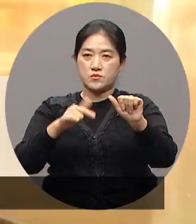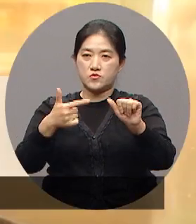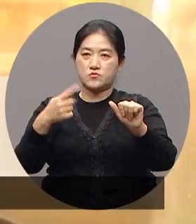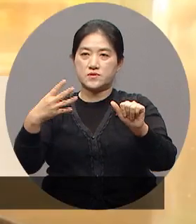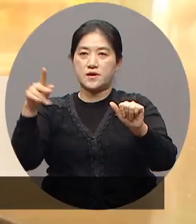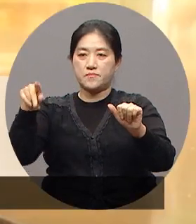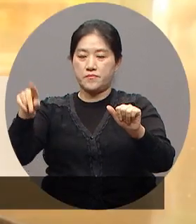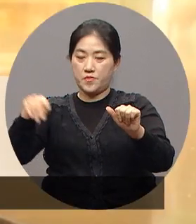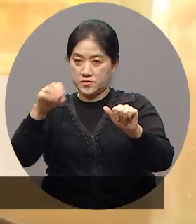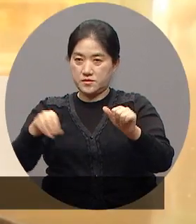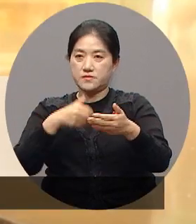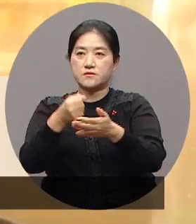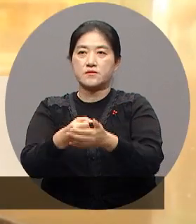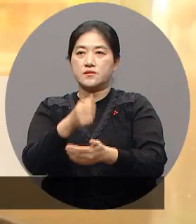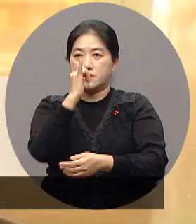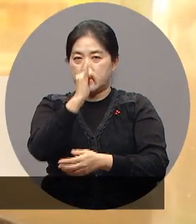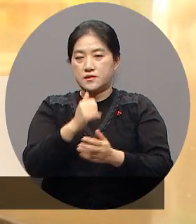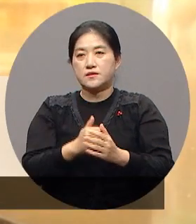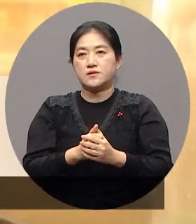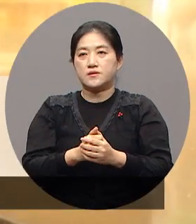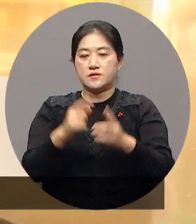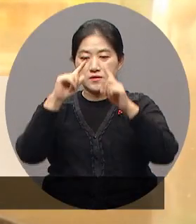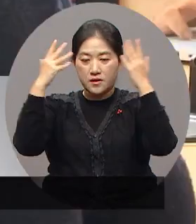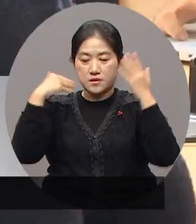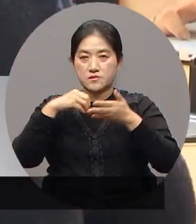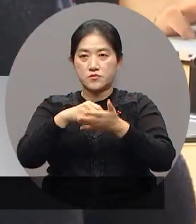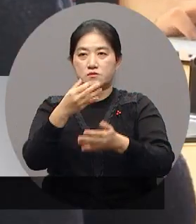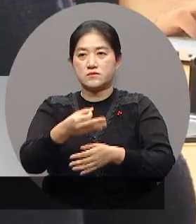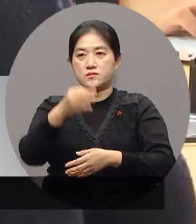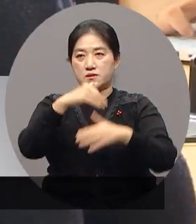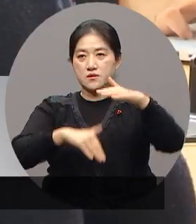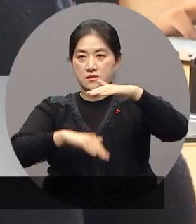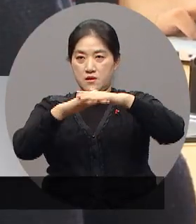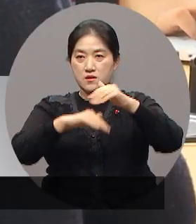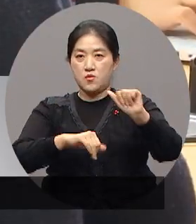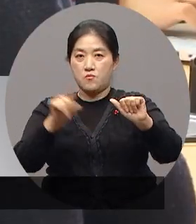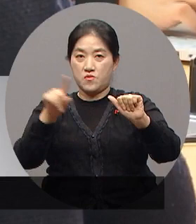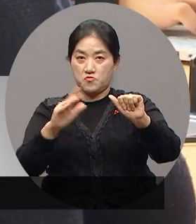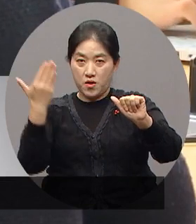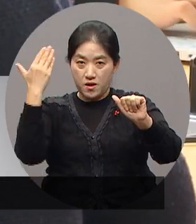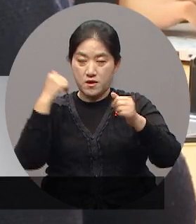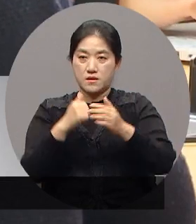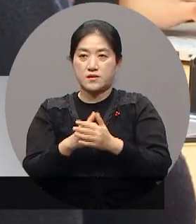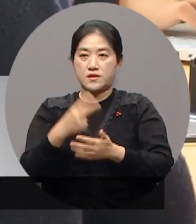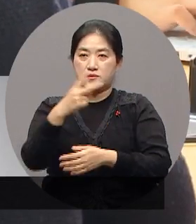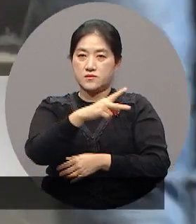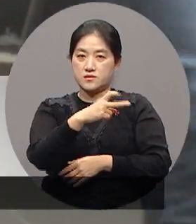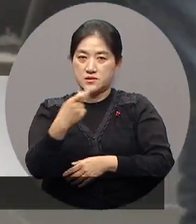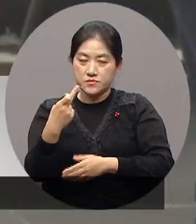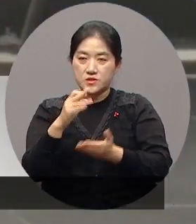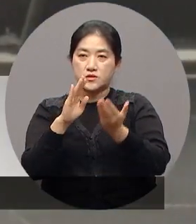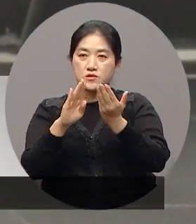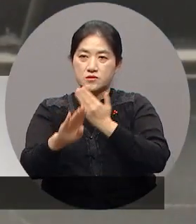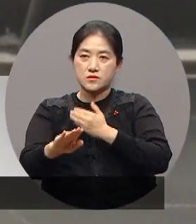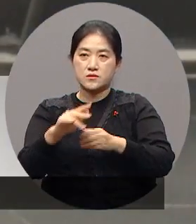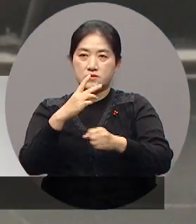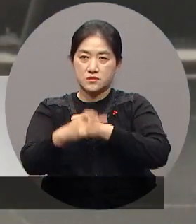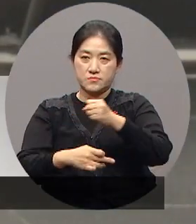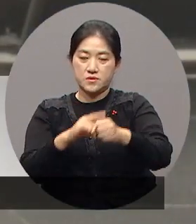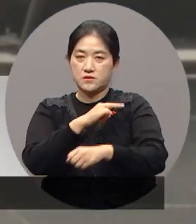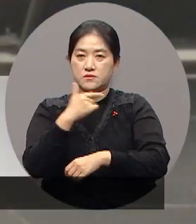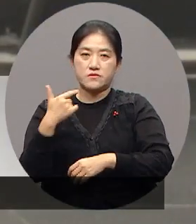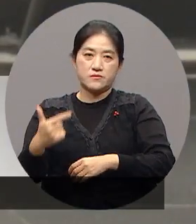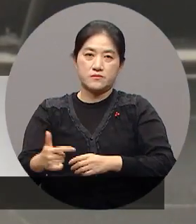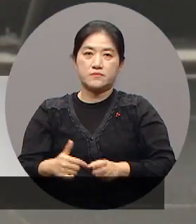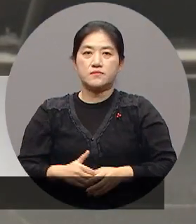5.64% 결정했습니다 대학 등록금 인상 한도가 5% 대가 된 것은 2012학년도 이후 13년